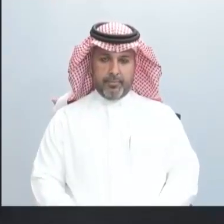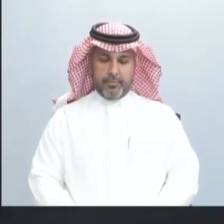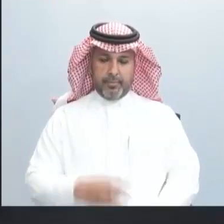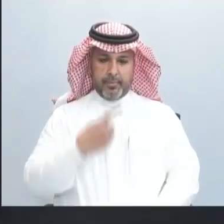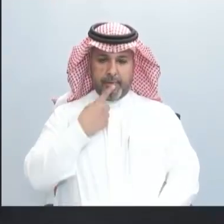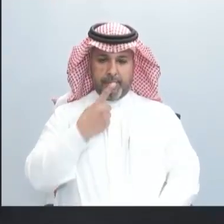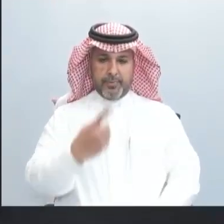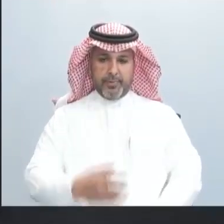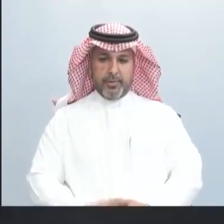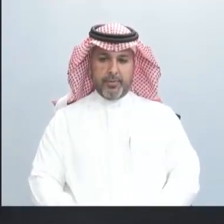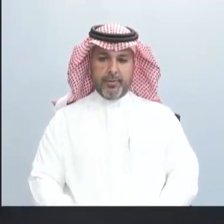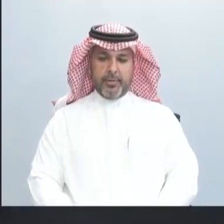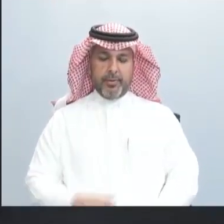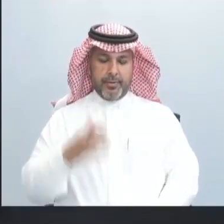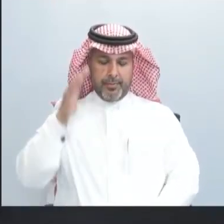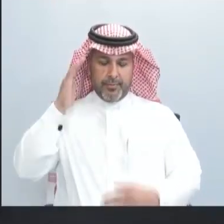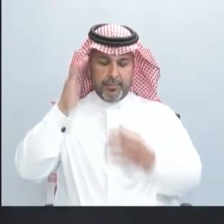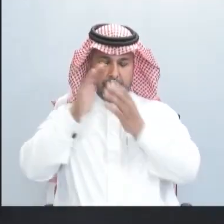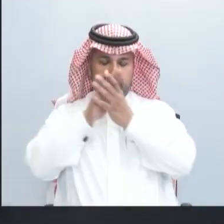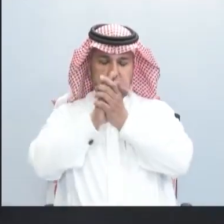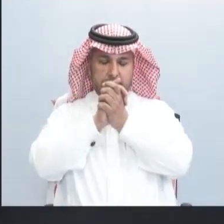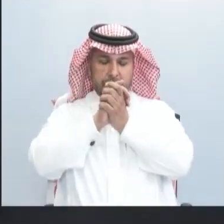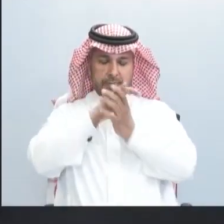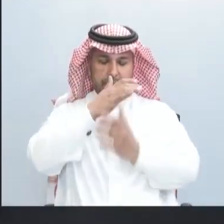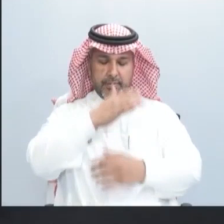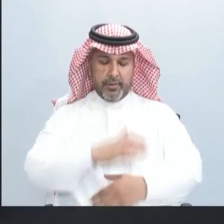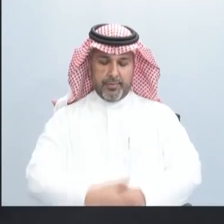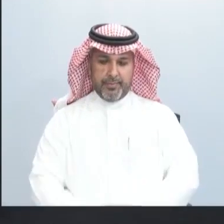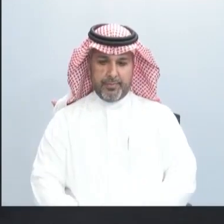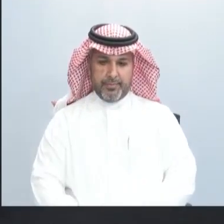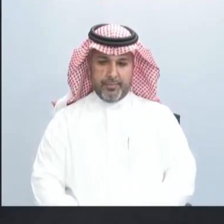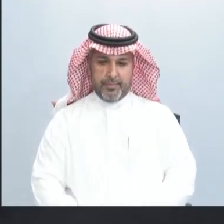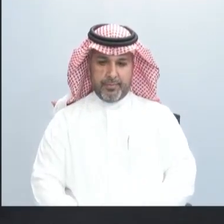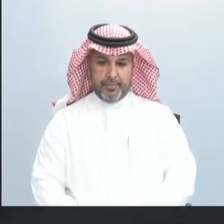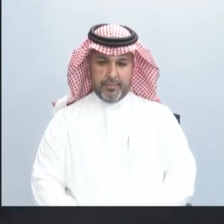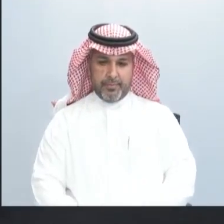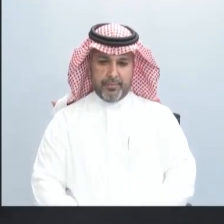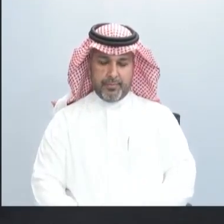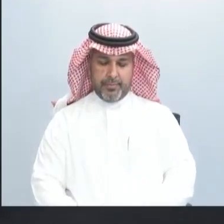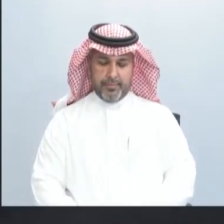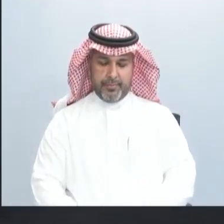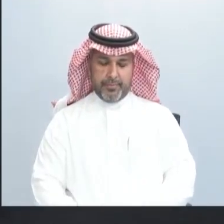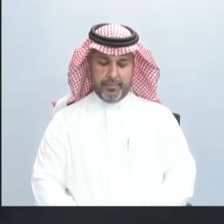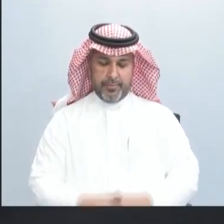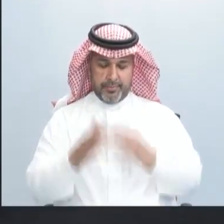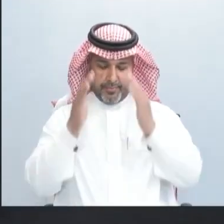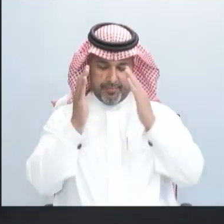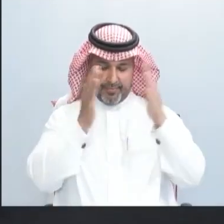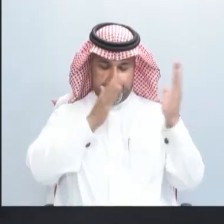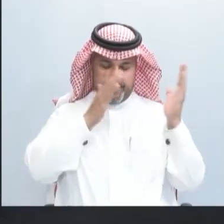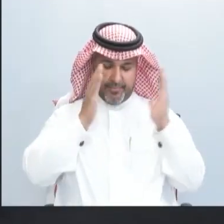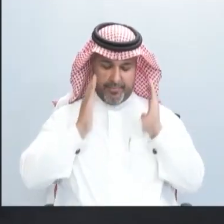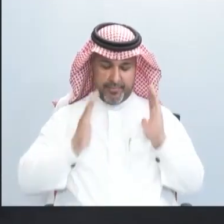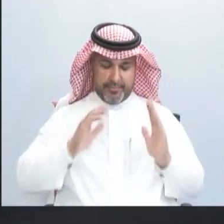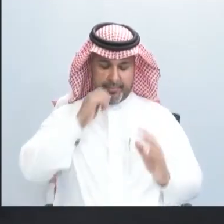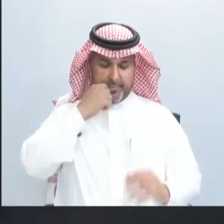بسم الله الرحمن الرحيم والصلاه والسلام على اشرف الانبياء والمرسلين نبينا محمد وعلى اله وصحبه وسلم تسليما كثيرا اهلا وسهلا اعزائي